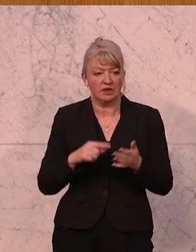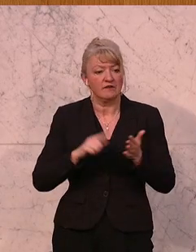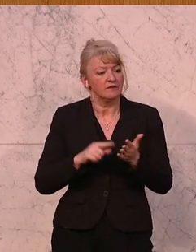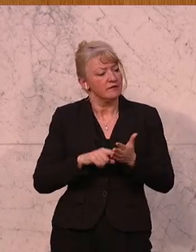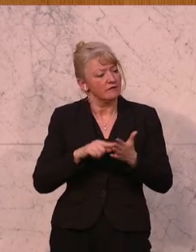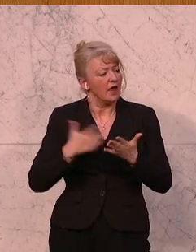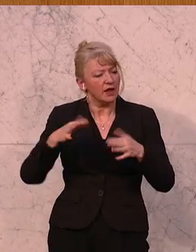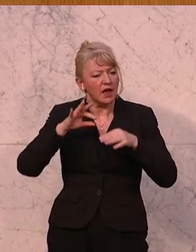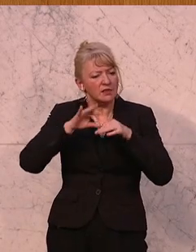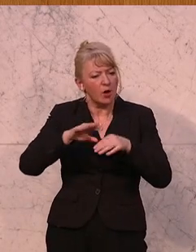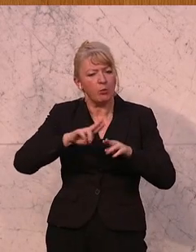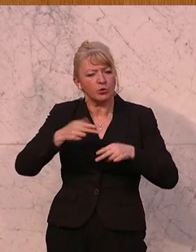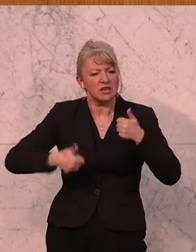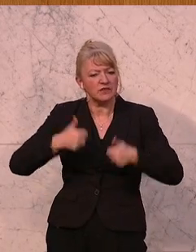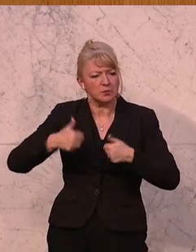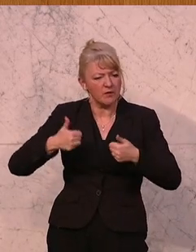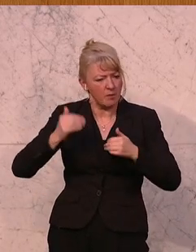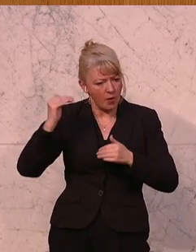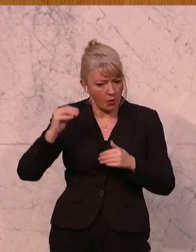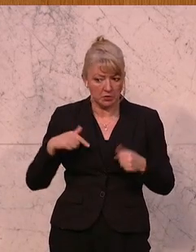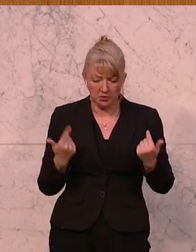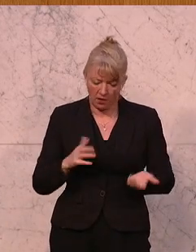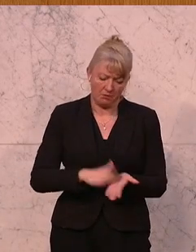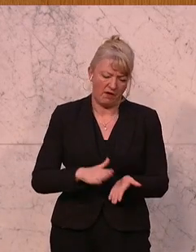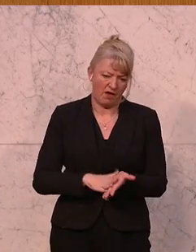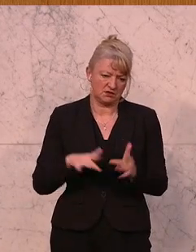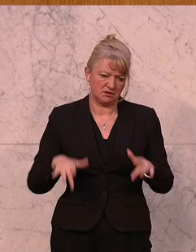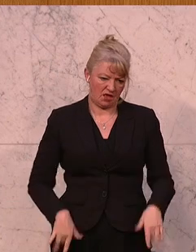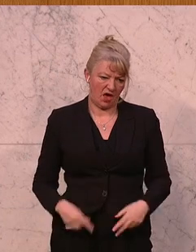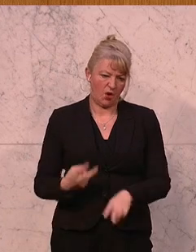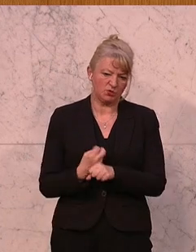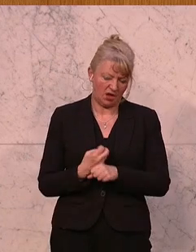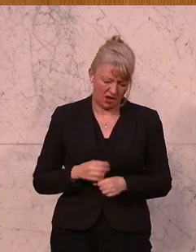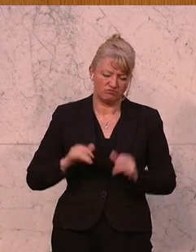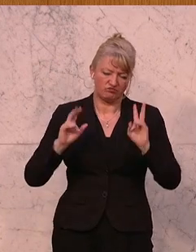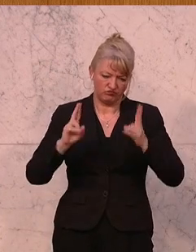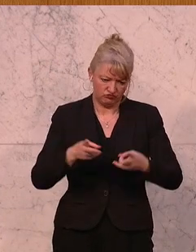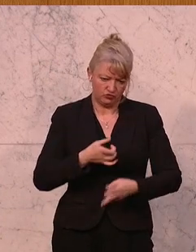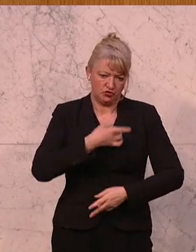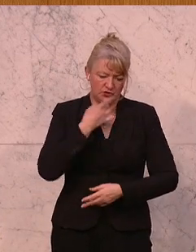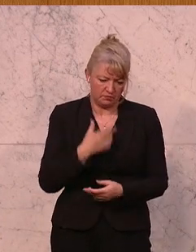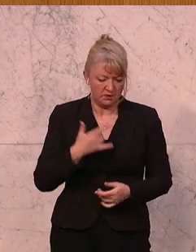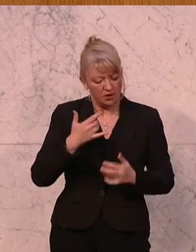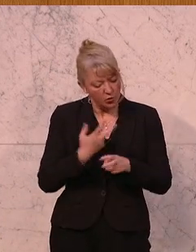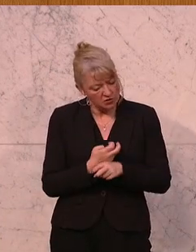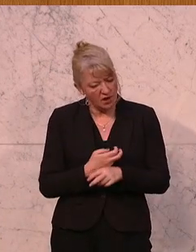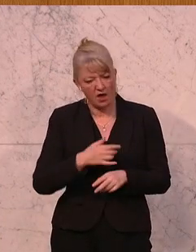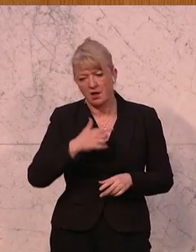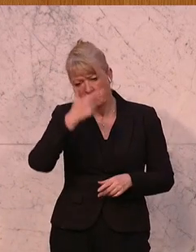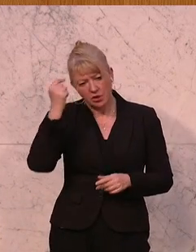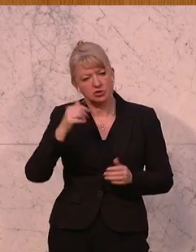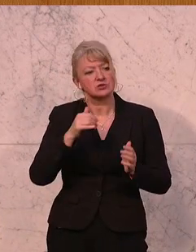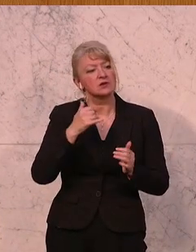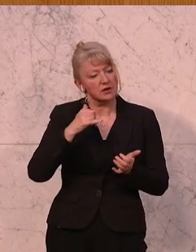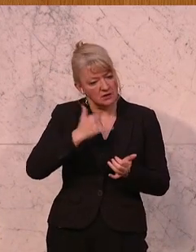Bundeswettbewerbsbehörde und plötzlich haben wir schwarz auf weiß in Österreich die Zahlen gehabt, ja, die Menschen in Österreich zahlen jedes Jahr 1.000 Euro